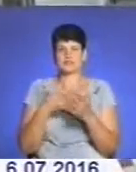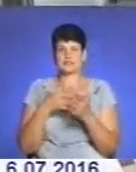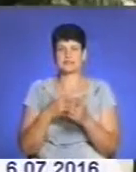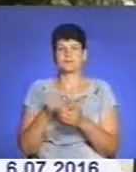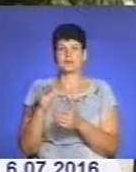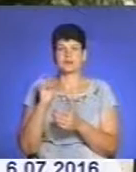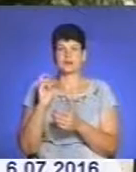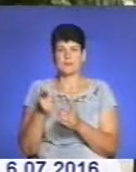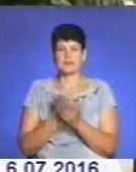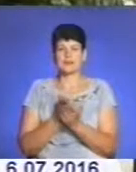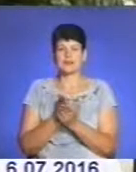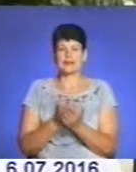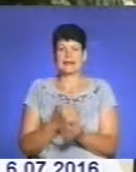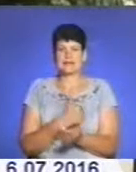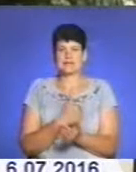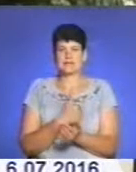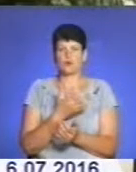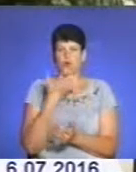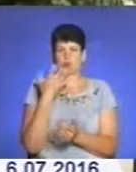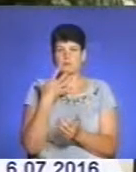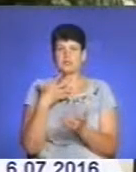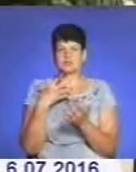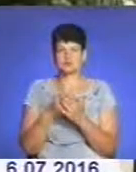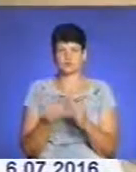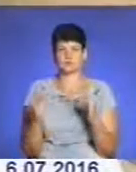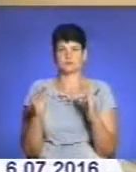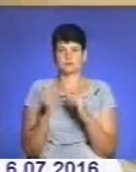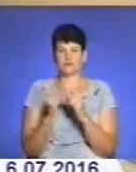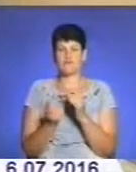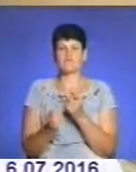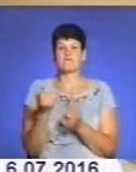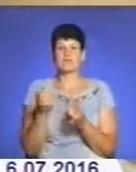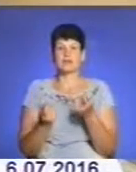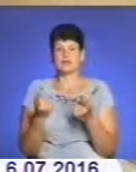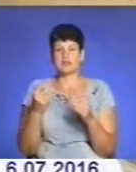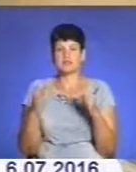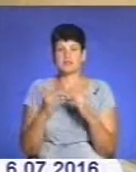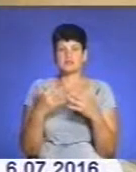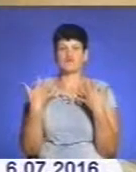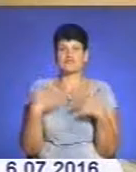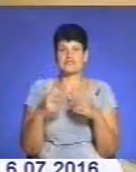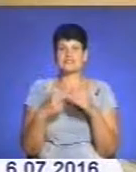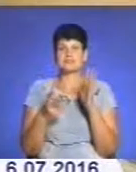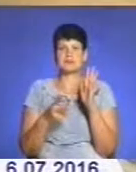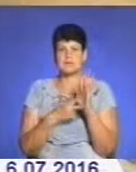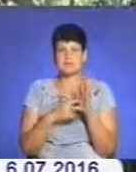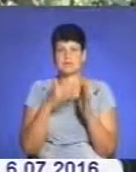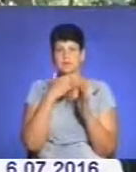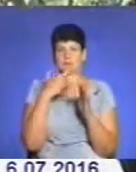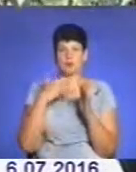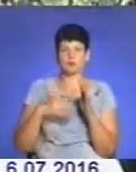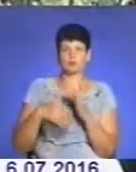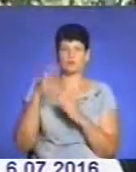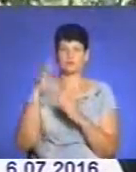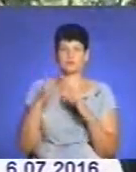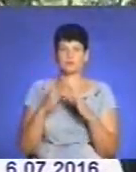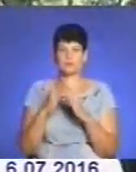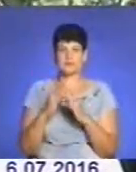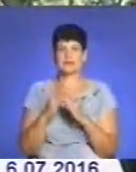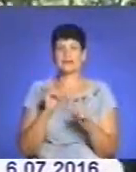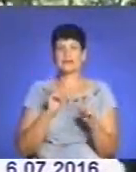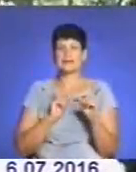послуги ініціативу утеплити своє помешкання виявили мешканці вже 17 багатоповерхівок. На сесії міської